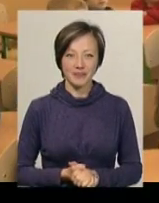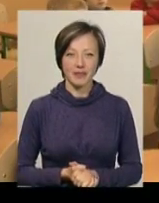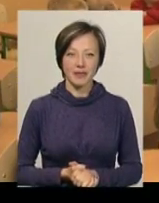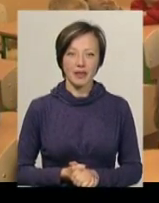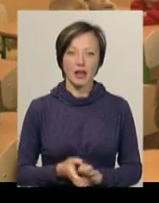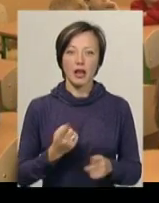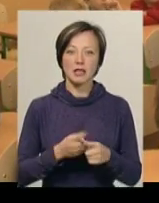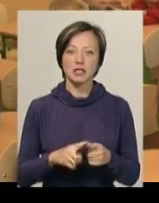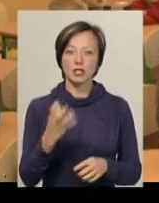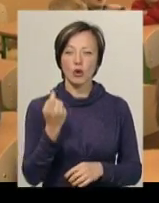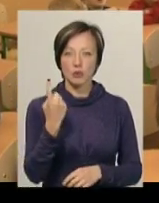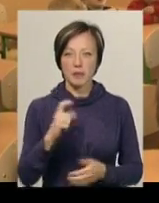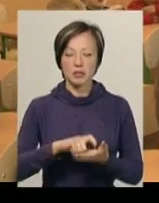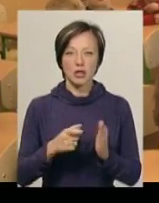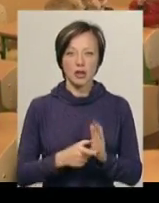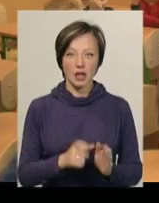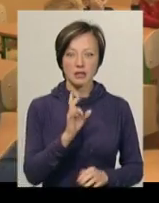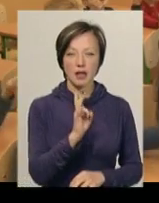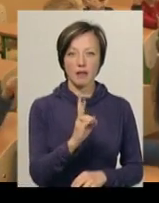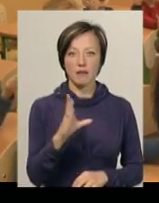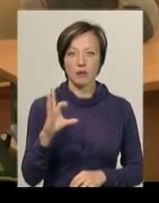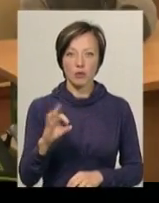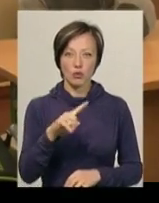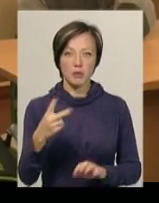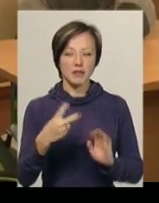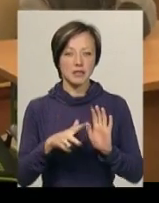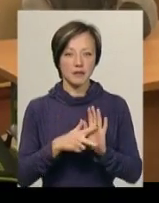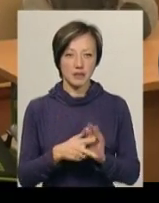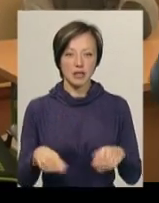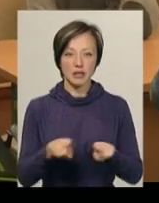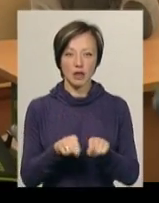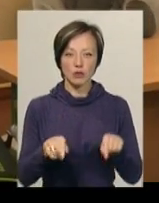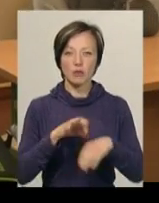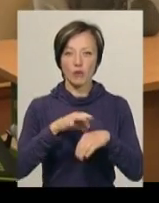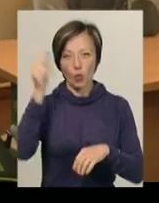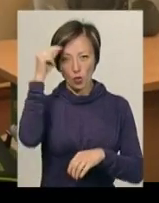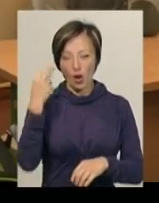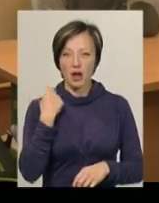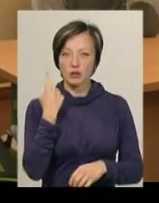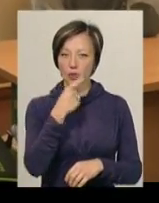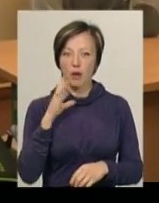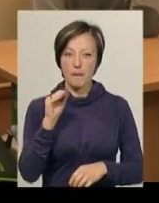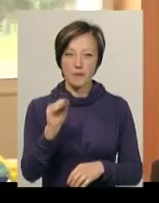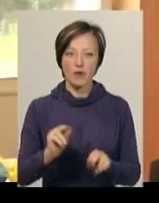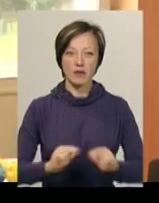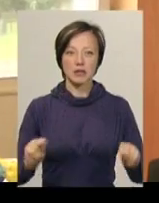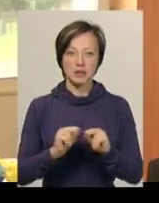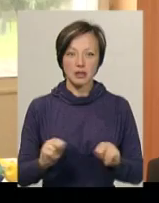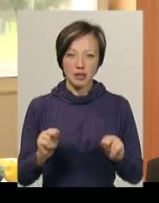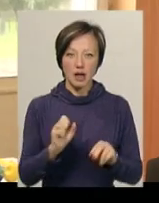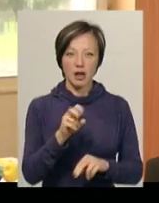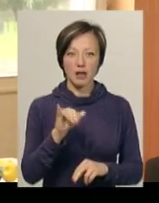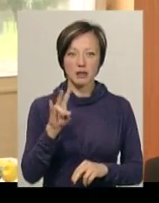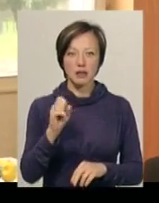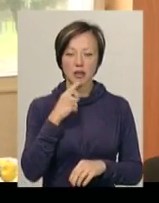А це ще один перший клас навчально-виховного об'єднання номер 28. Так тут проходить урок англійської мови. Її викладач Аліна Процюк